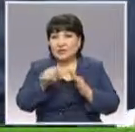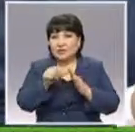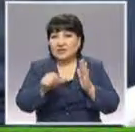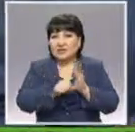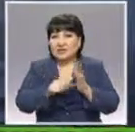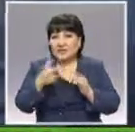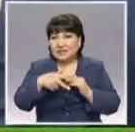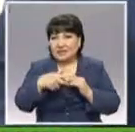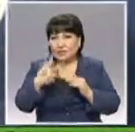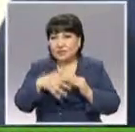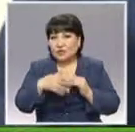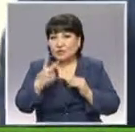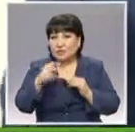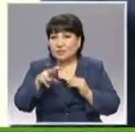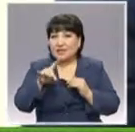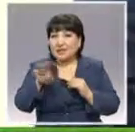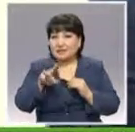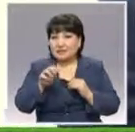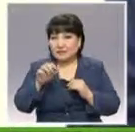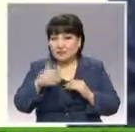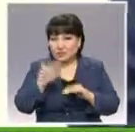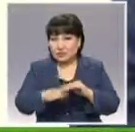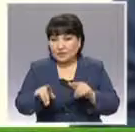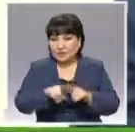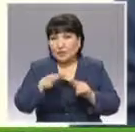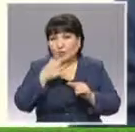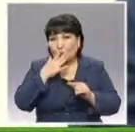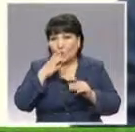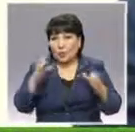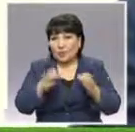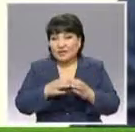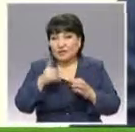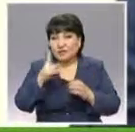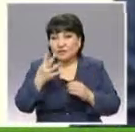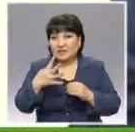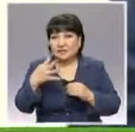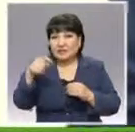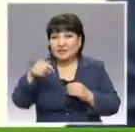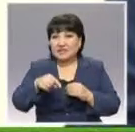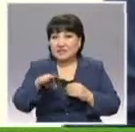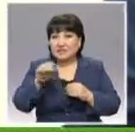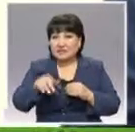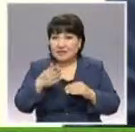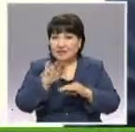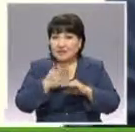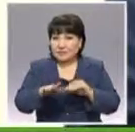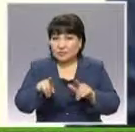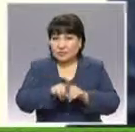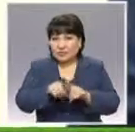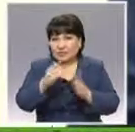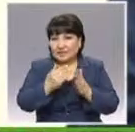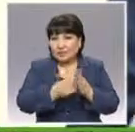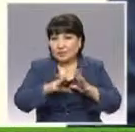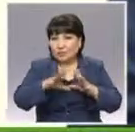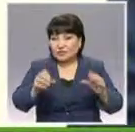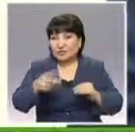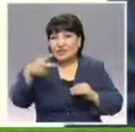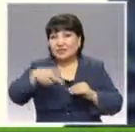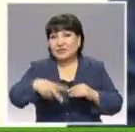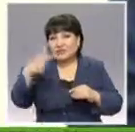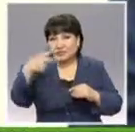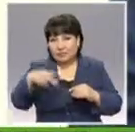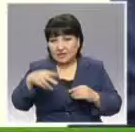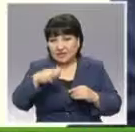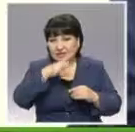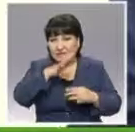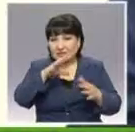52 миллиард тенге бөлінеді. Осылайша ұлттық қордан 145 миллиард тенге беріледі. Біз осы бағдарлама бойынша 2020 жылға дейін